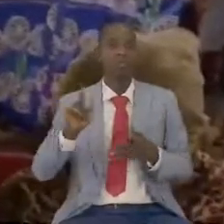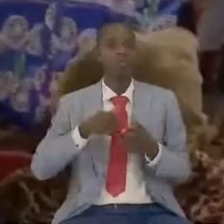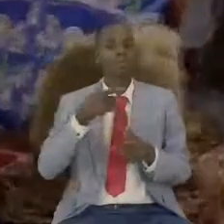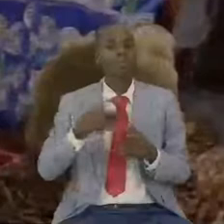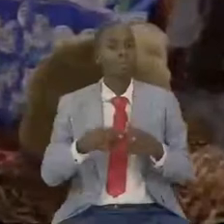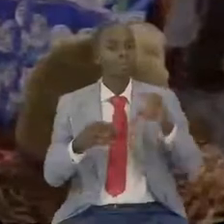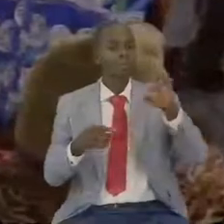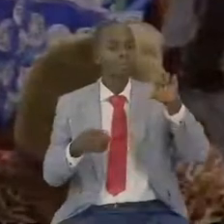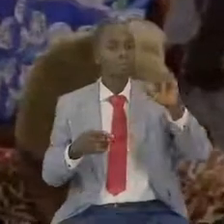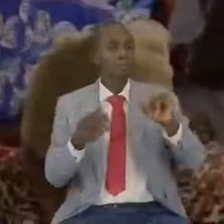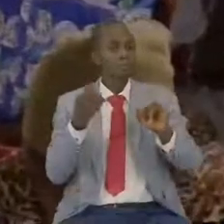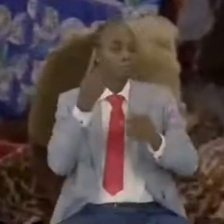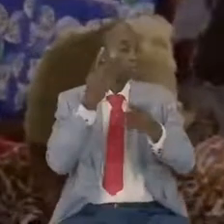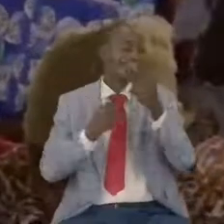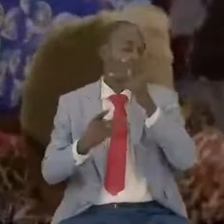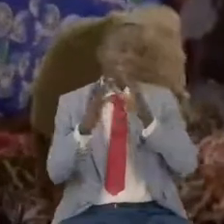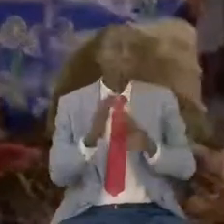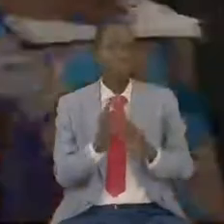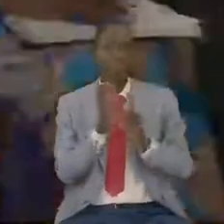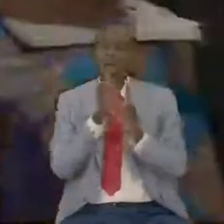Élie reprit la parole et dit,